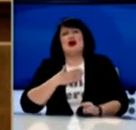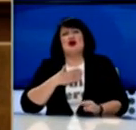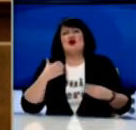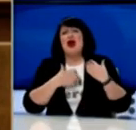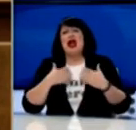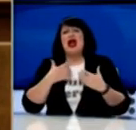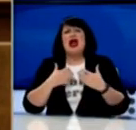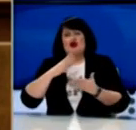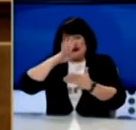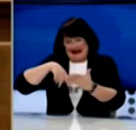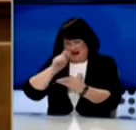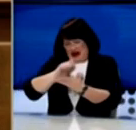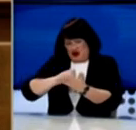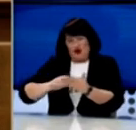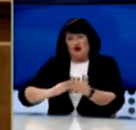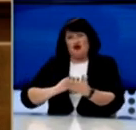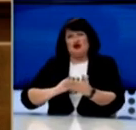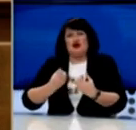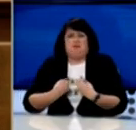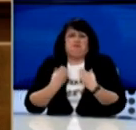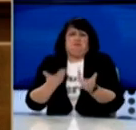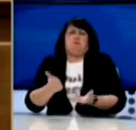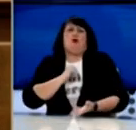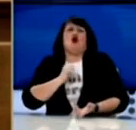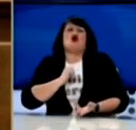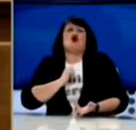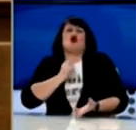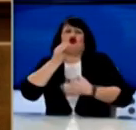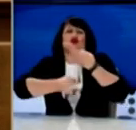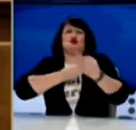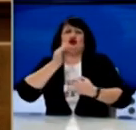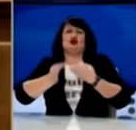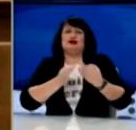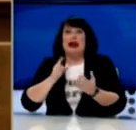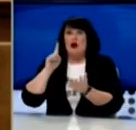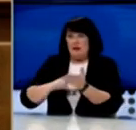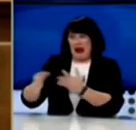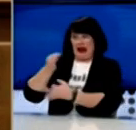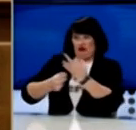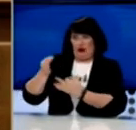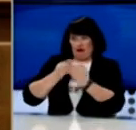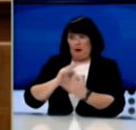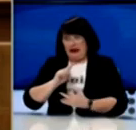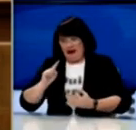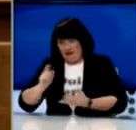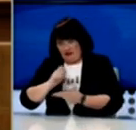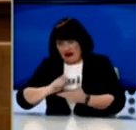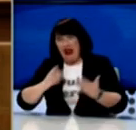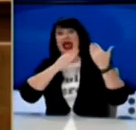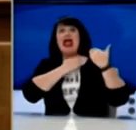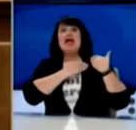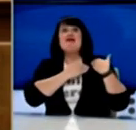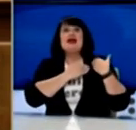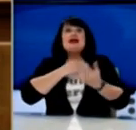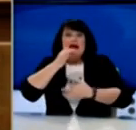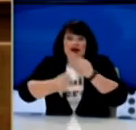μου τα γράφει κανείς, παιδιά, τα κείμενα. Τα λέω από στίχους. Δεν μου τα λέει κανένας τι πρέπει να πω ή τι πρέπει να μην πω. Αλλά λαμβάνω και την ευθύνη των